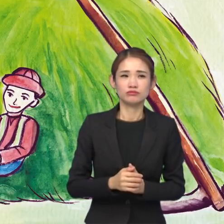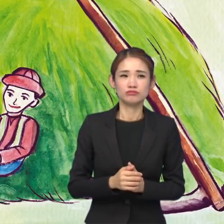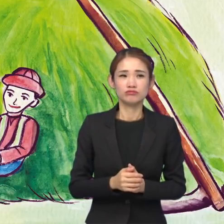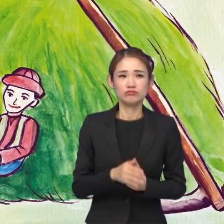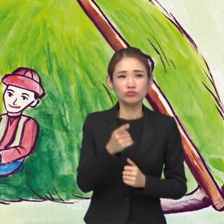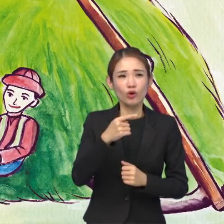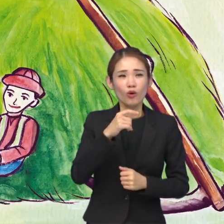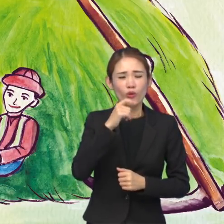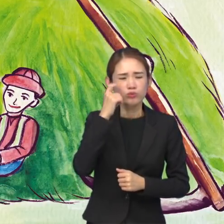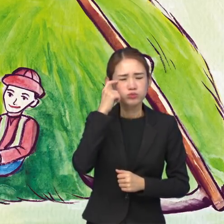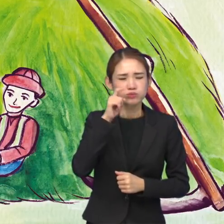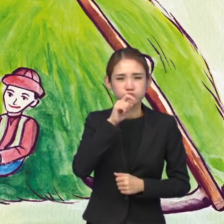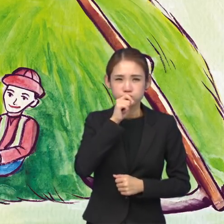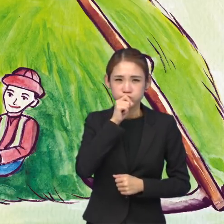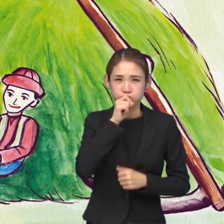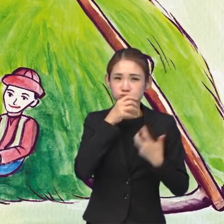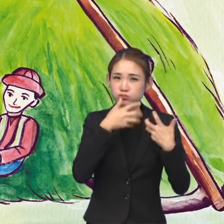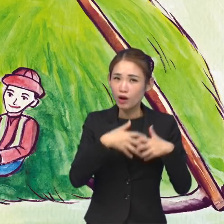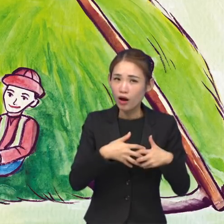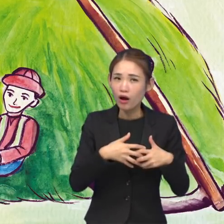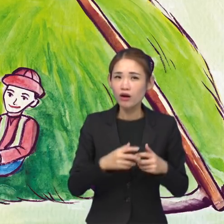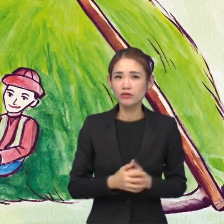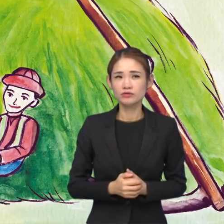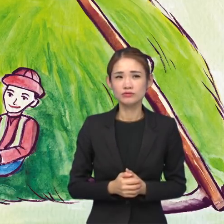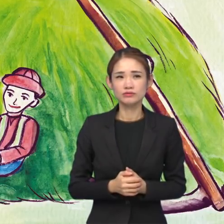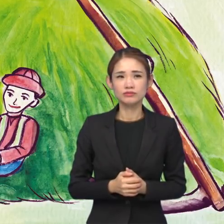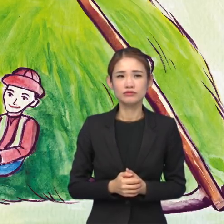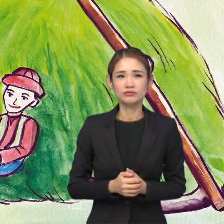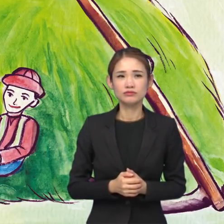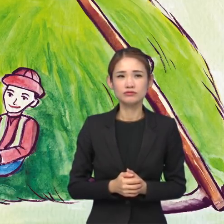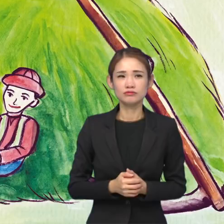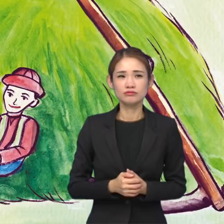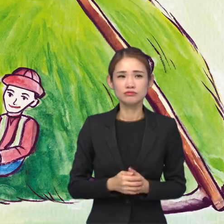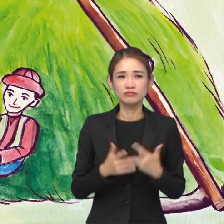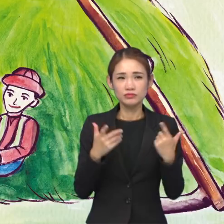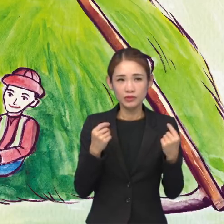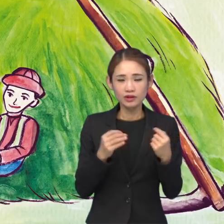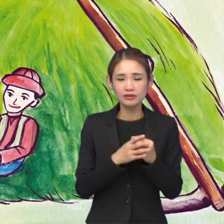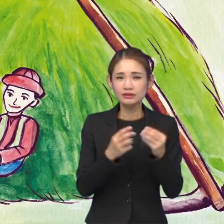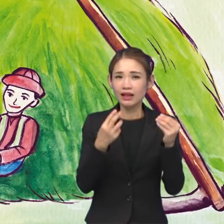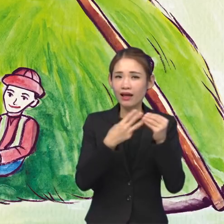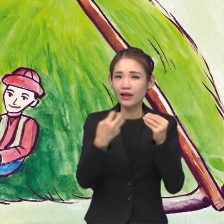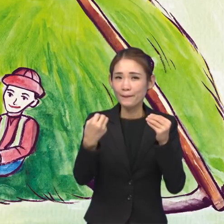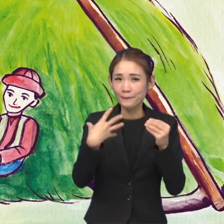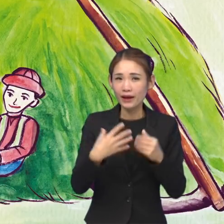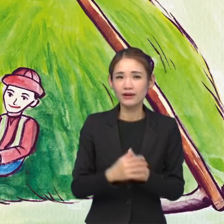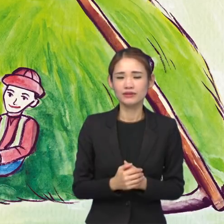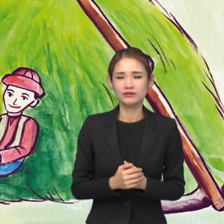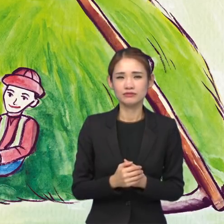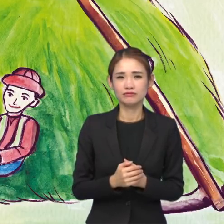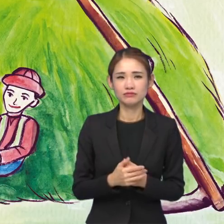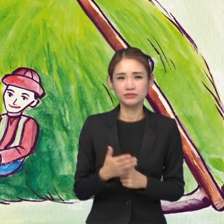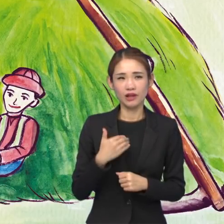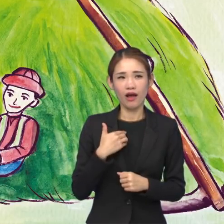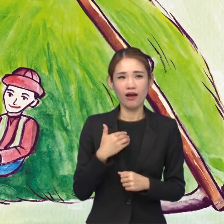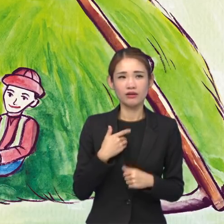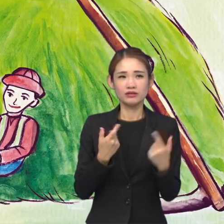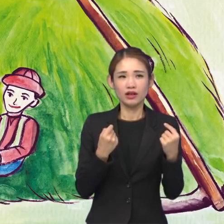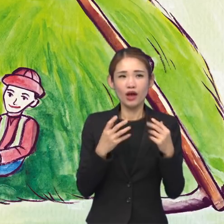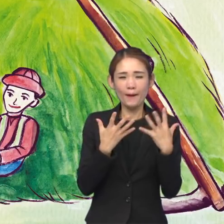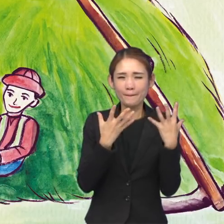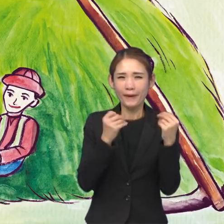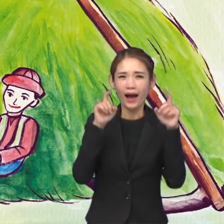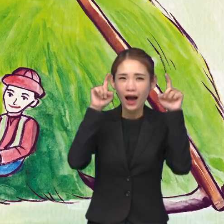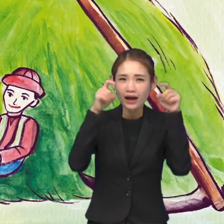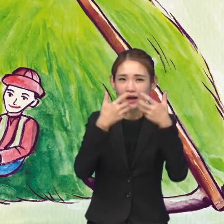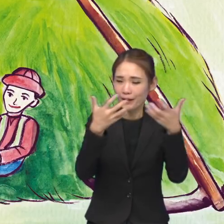너는 왜 아무말도 안하 2 그러자 셋째가 대답했어요 4개는 이렇게 많은